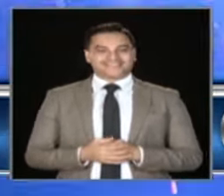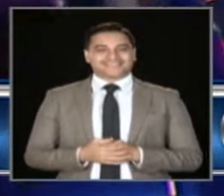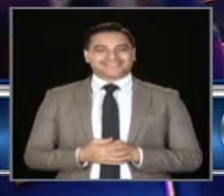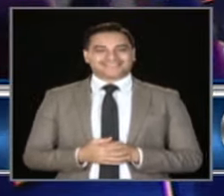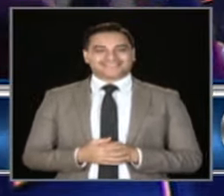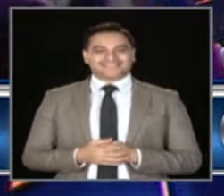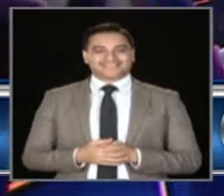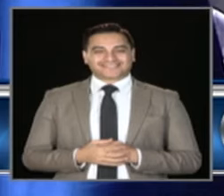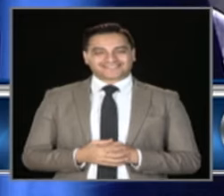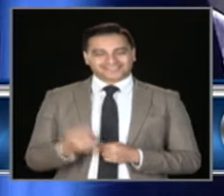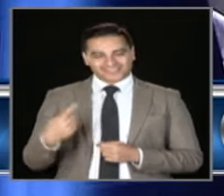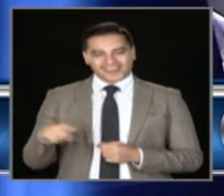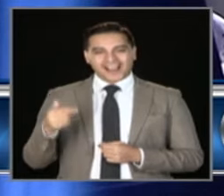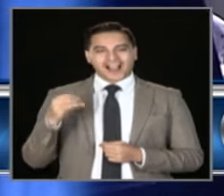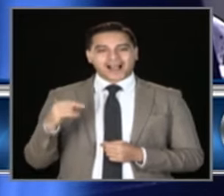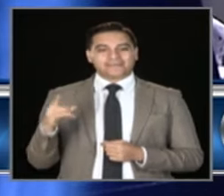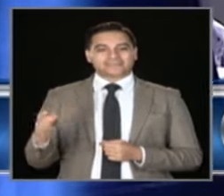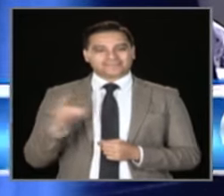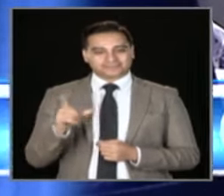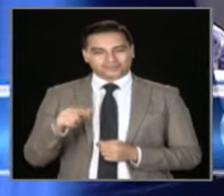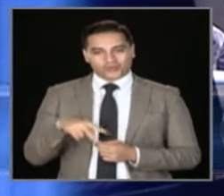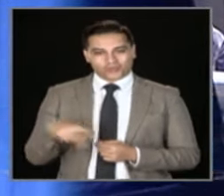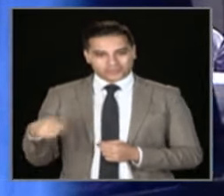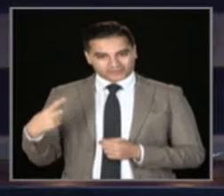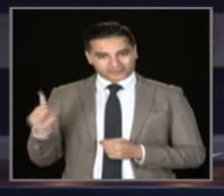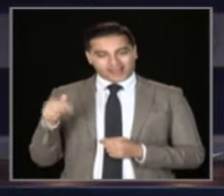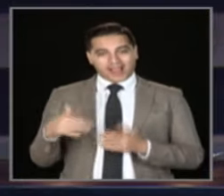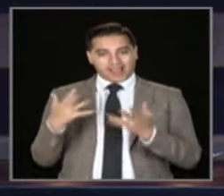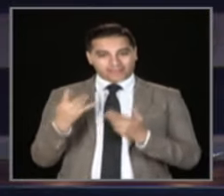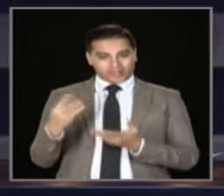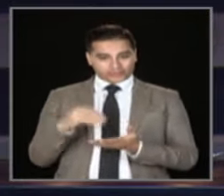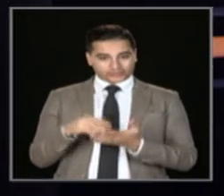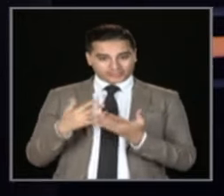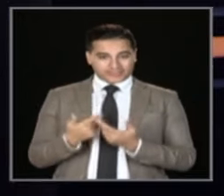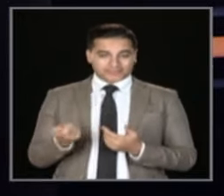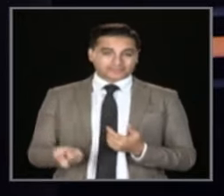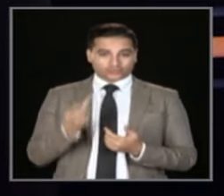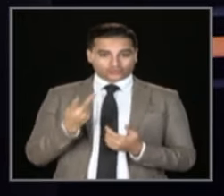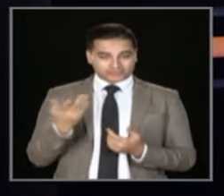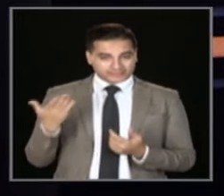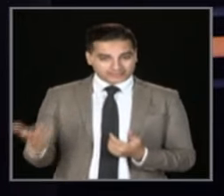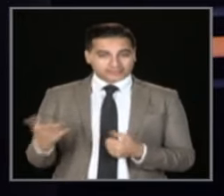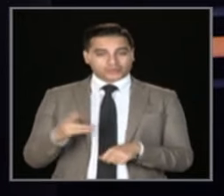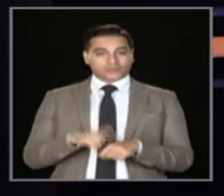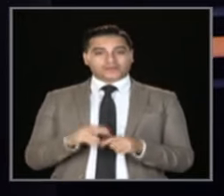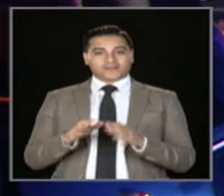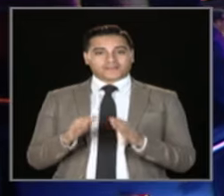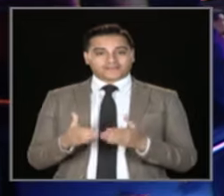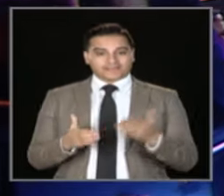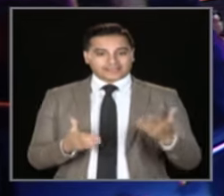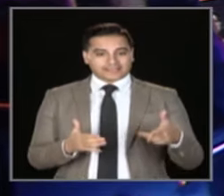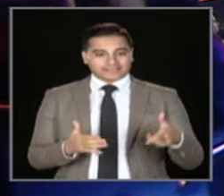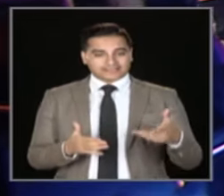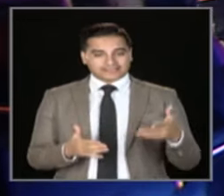صحيحه برافو عليك يا احمد 800 10 نقاط 75 خان الخليلي